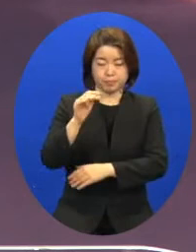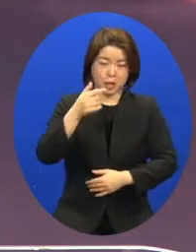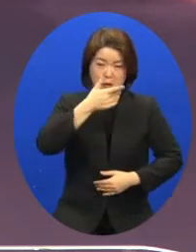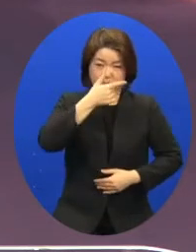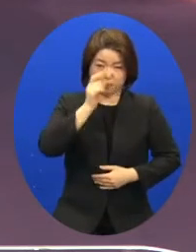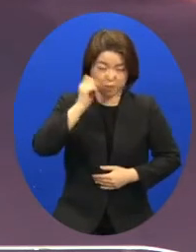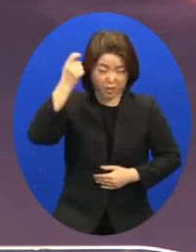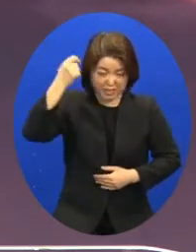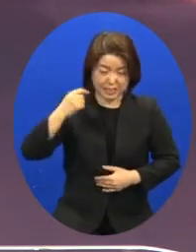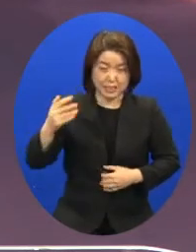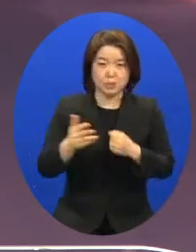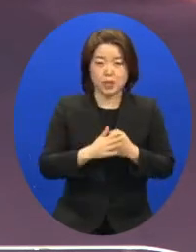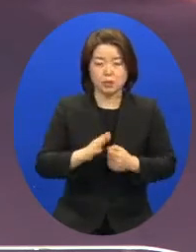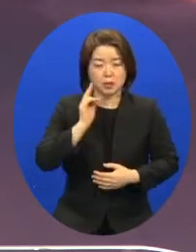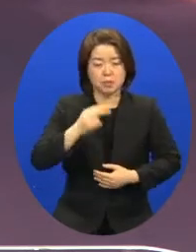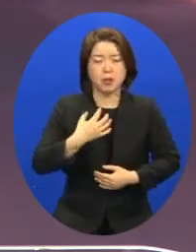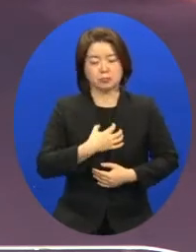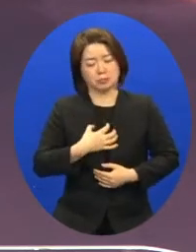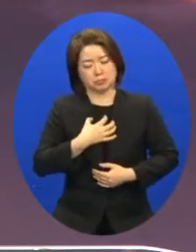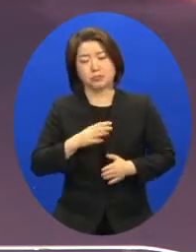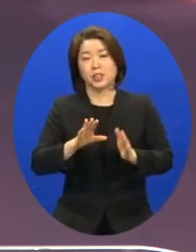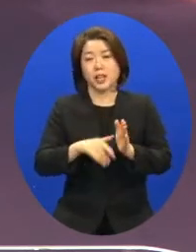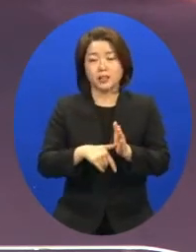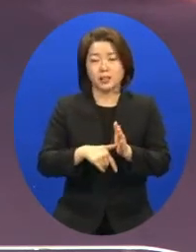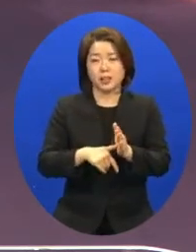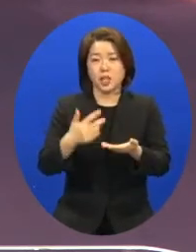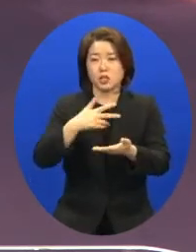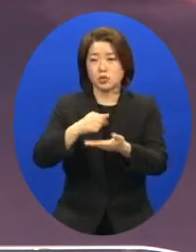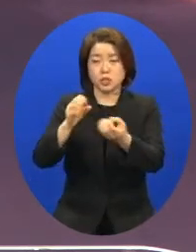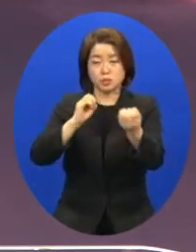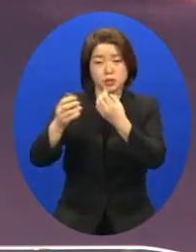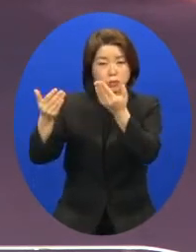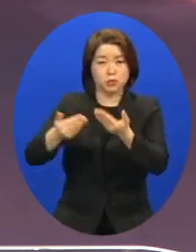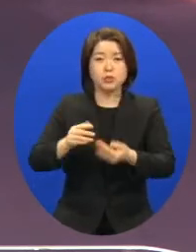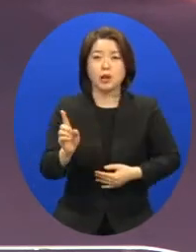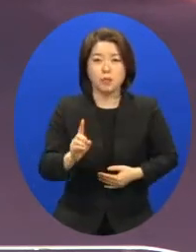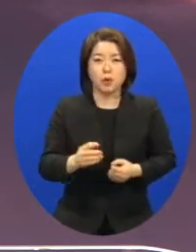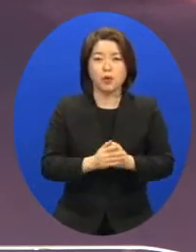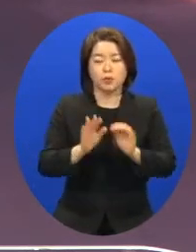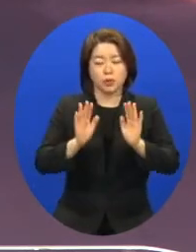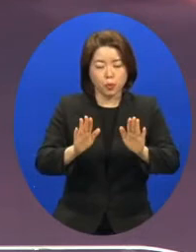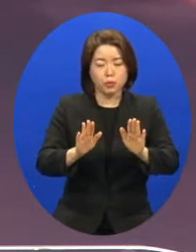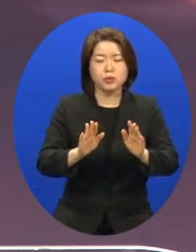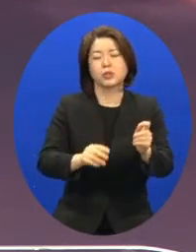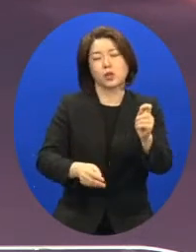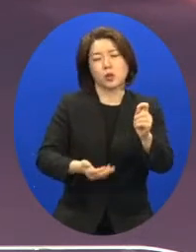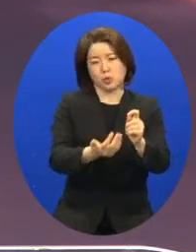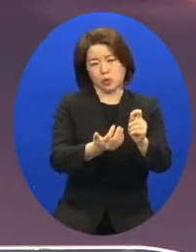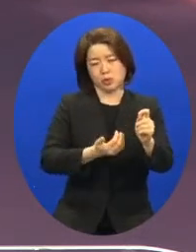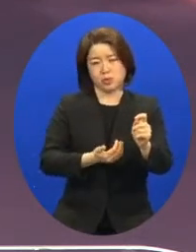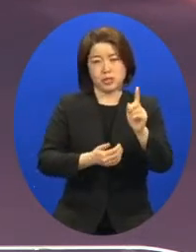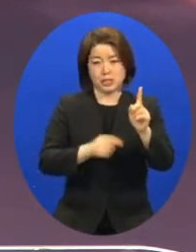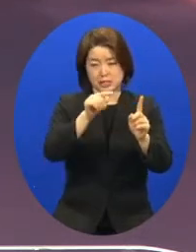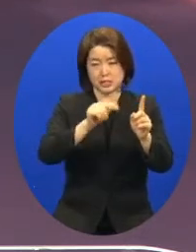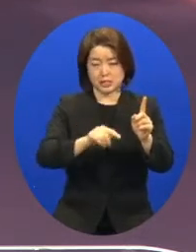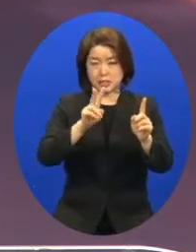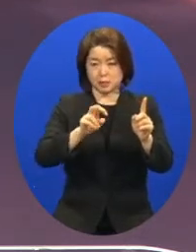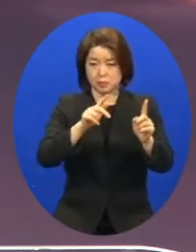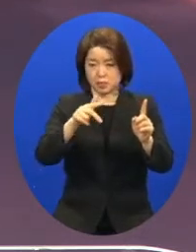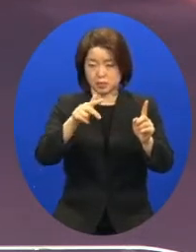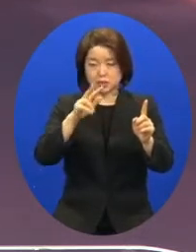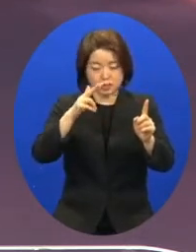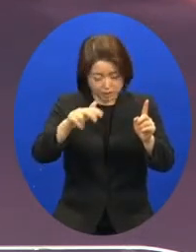엄청 힘들고 괴로울 때 주님이 그 답을 주신 것이 오늘 본문 고린도전서 1장 27절에서